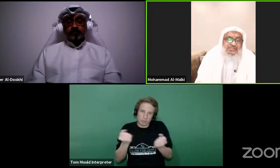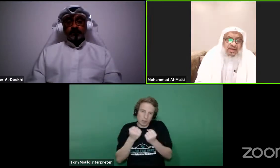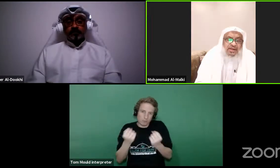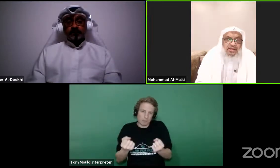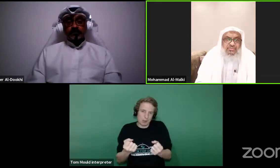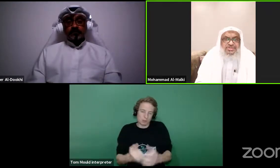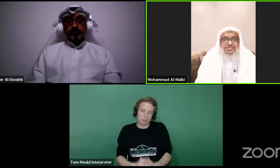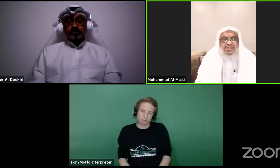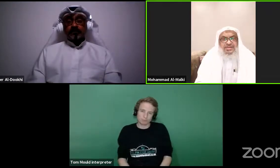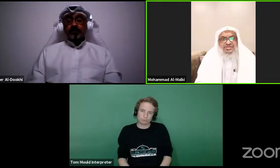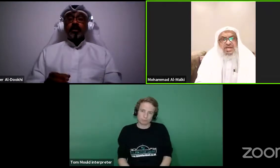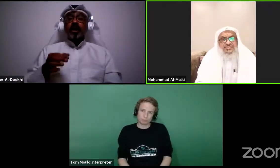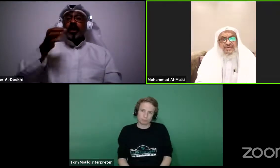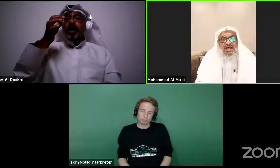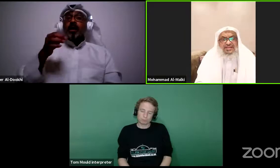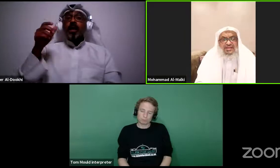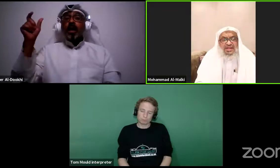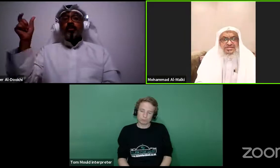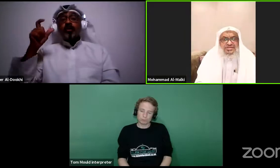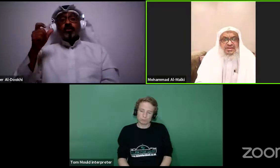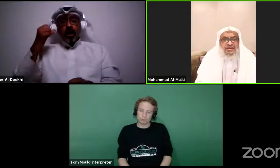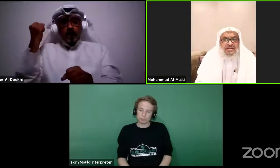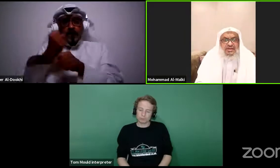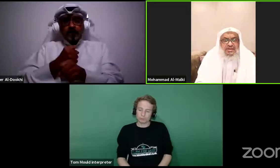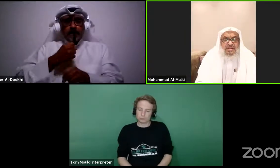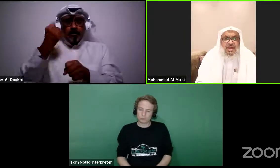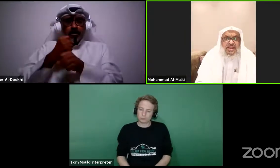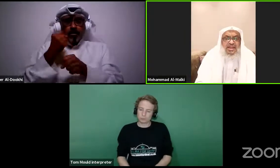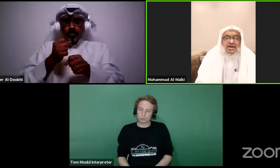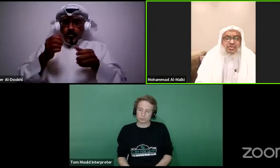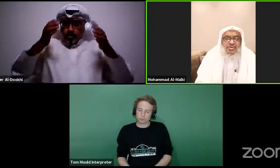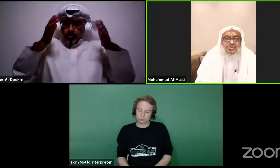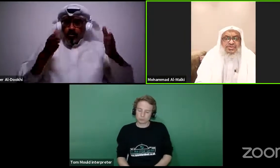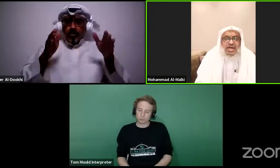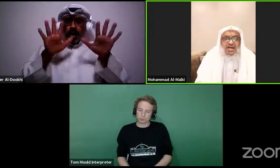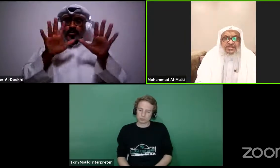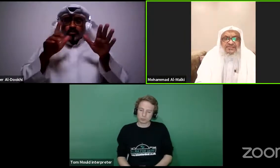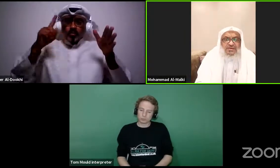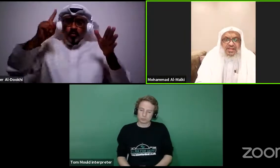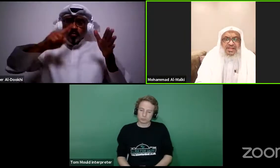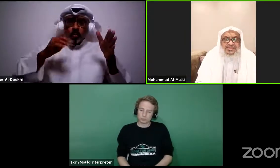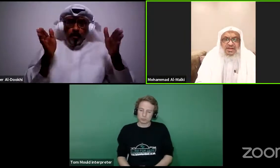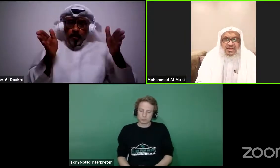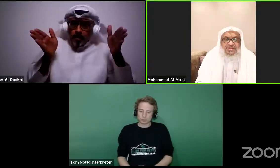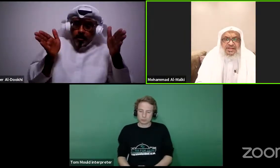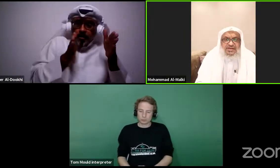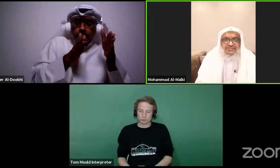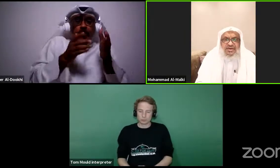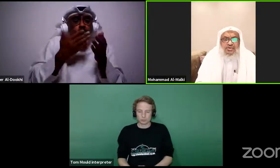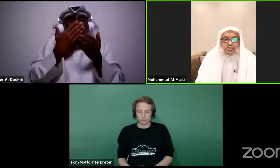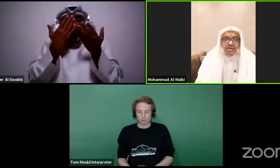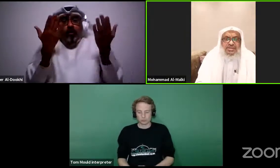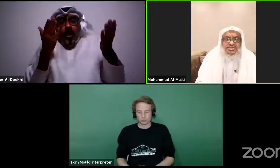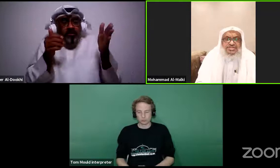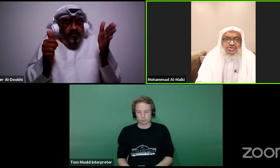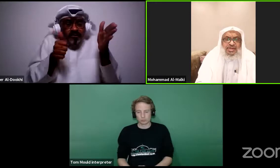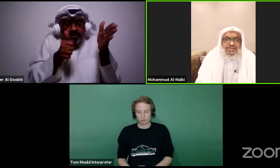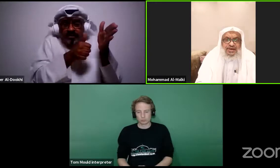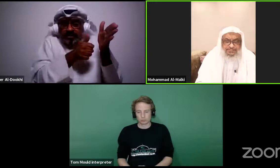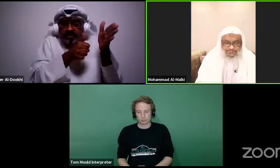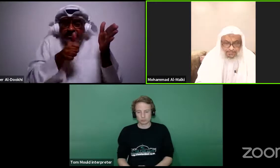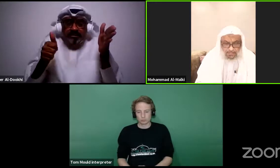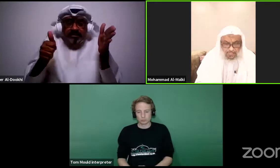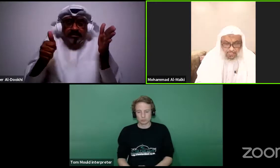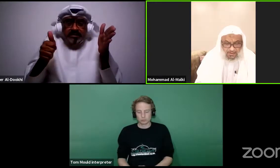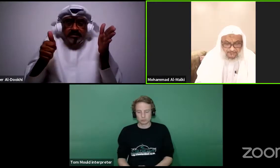ولذلك ينبغي للمسلم أن يجتهد بهذه العشر لعله يصادف ليلة القدر فيكون من